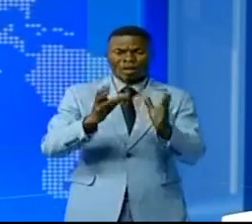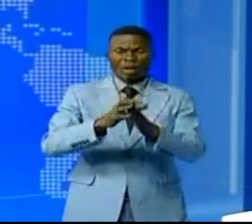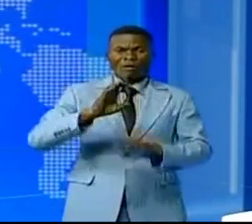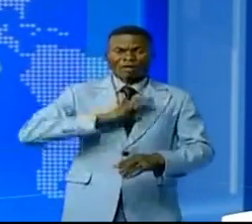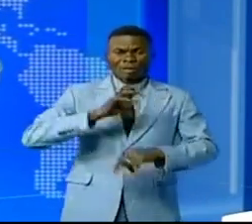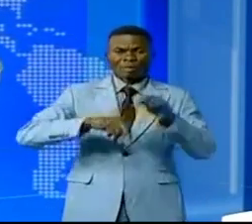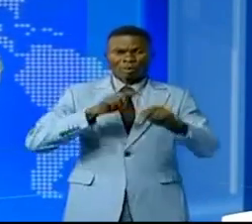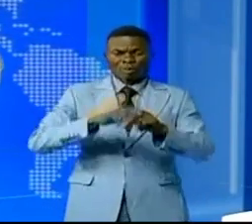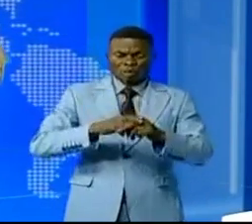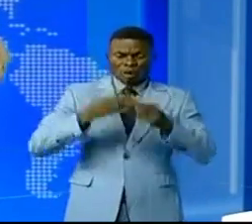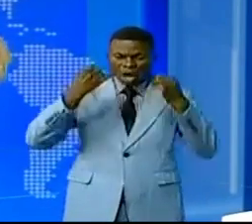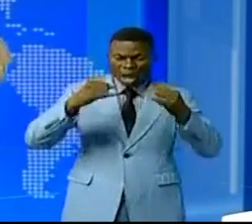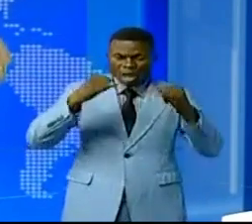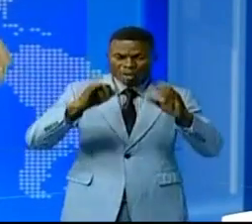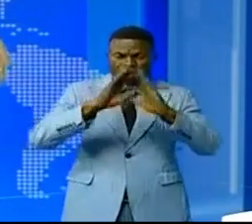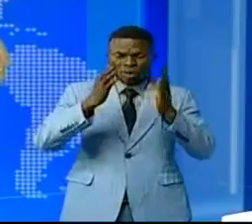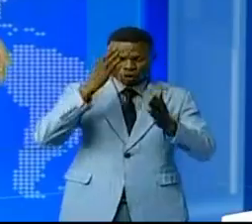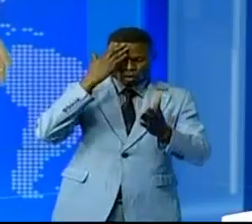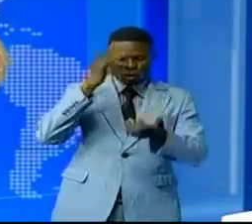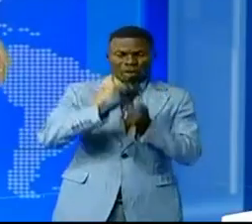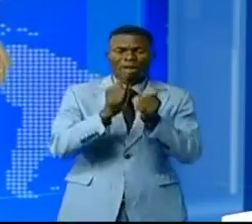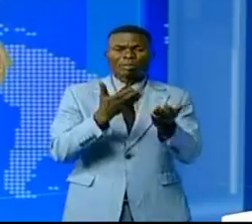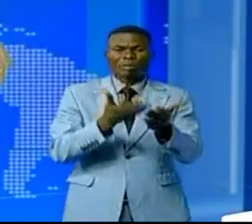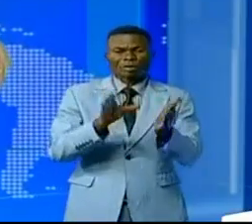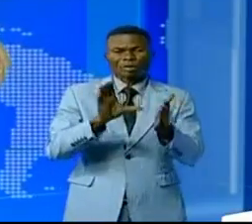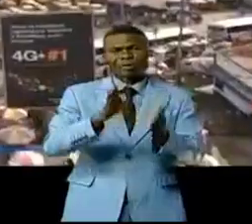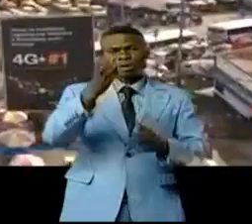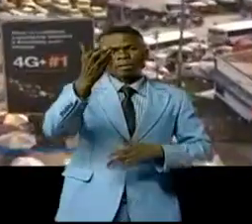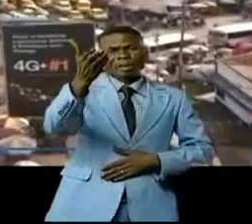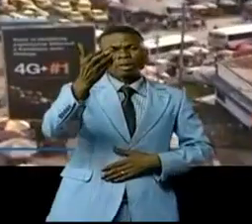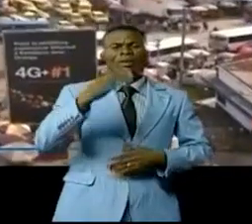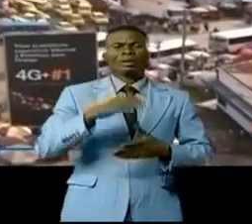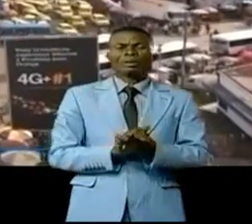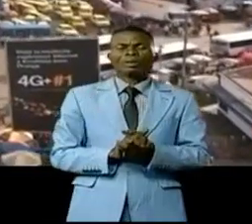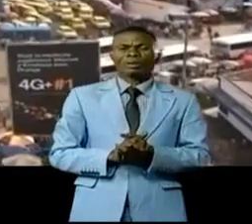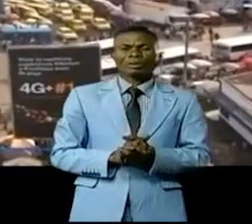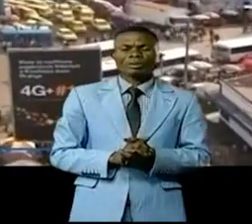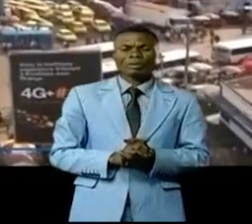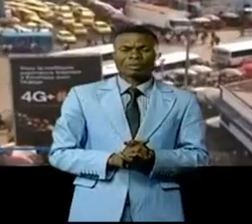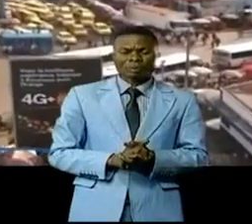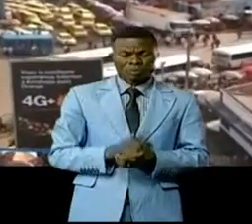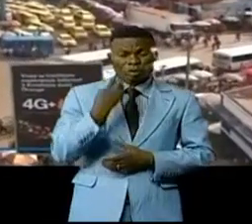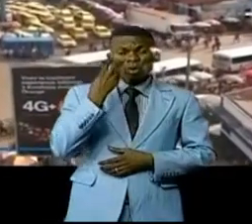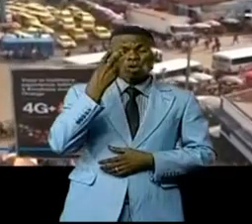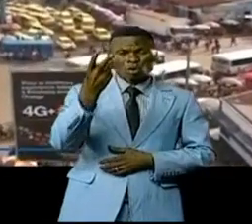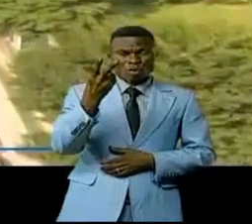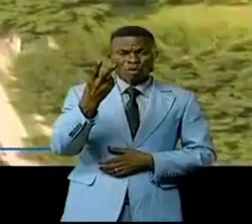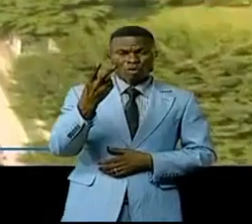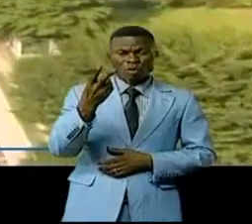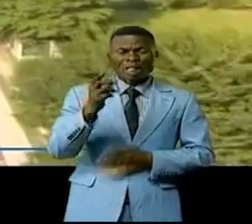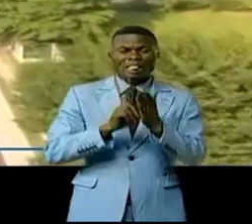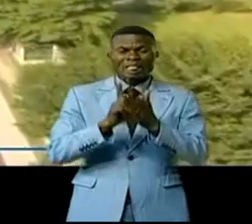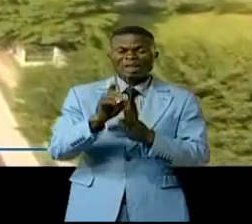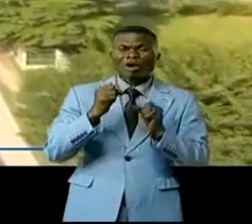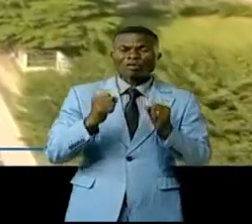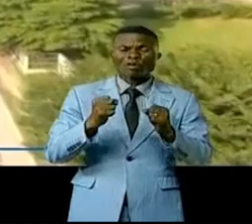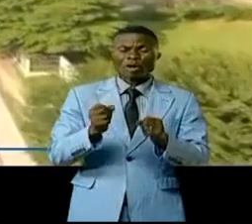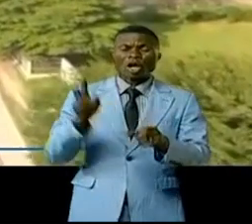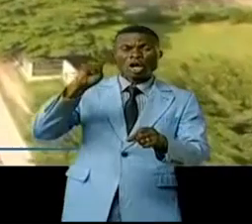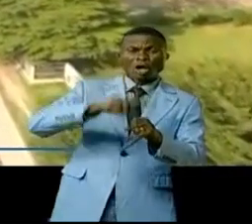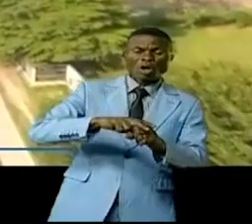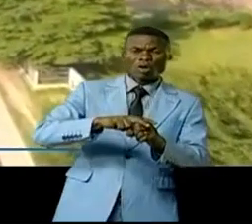pour examiner ce sujet, nous dit Cédric Enina. Il s'observe une recrudescence de la violence, du moins